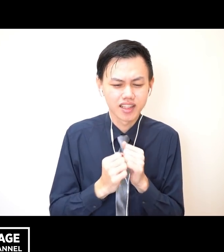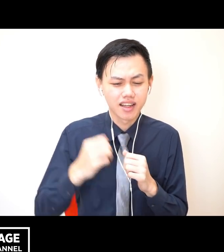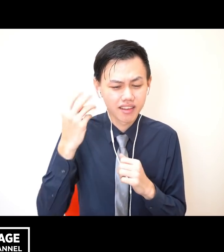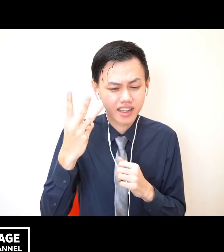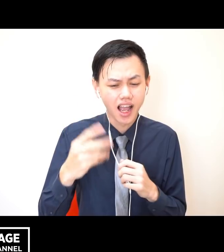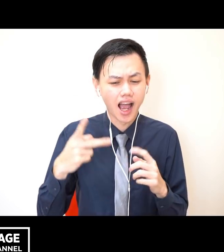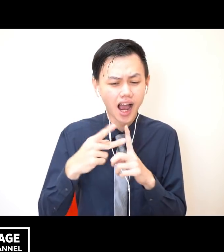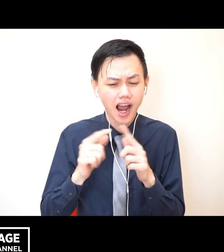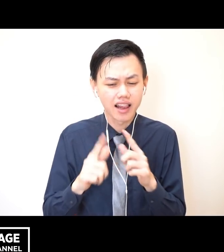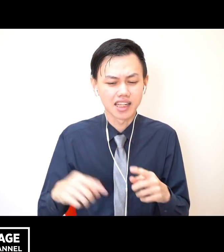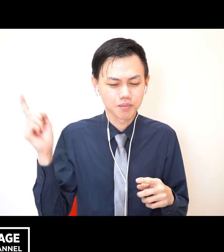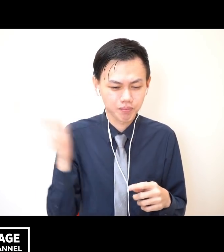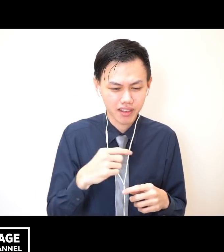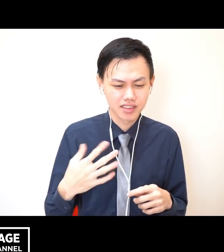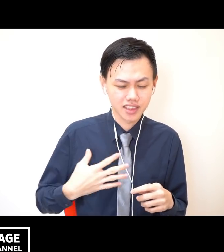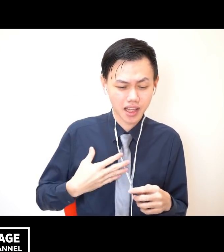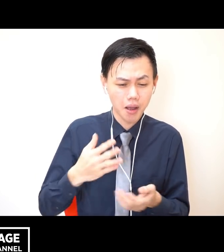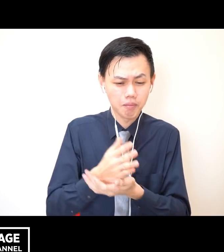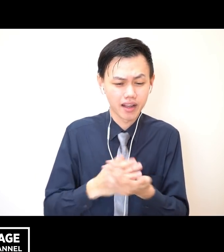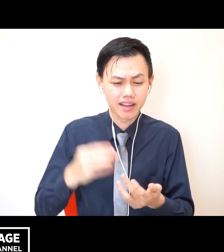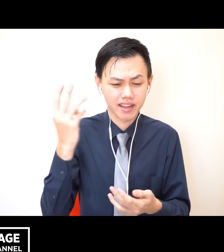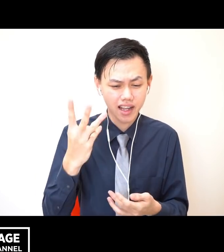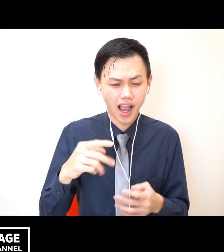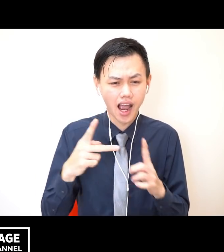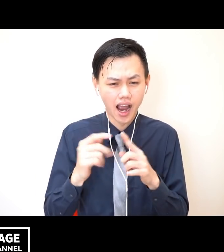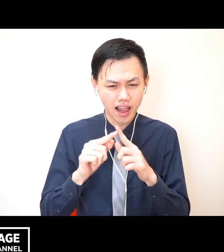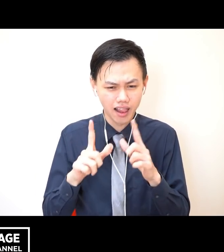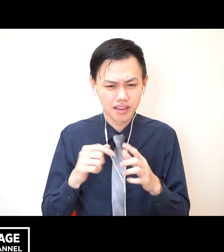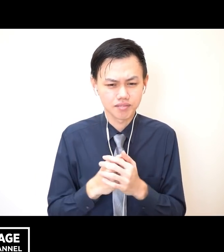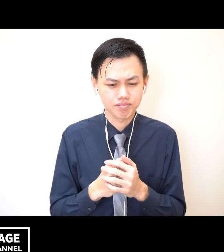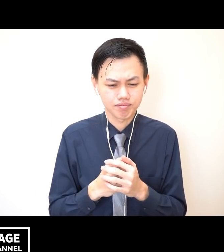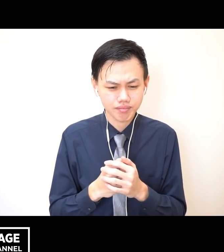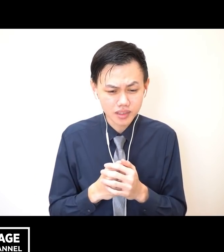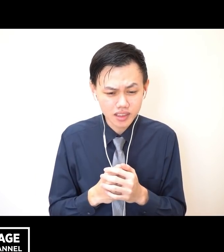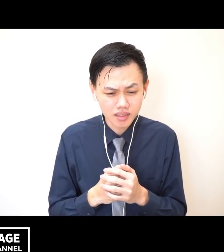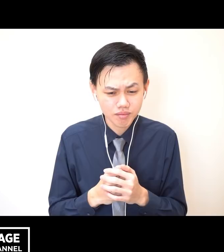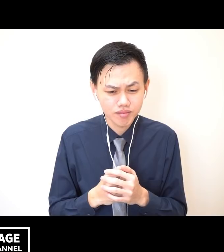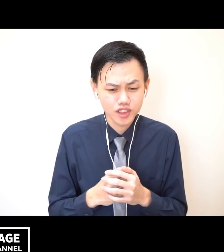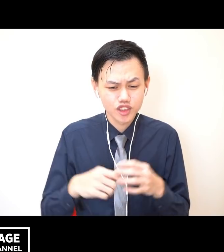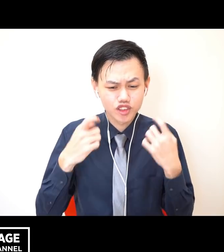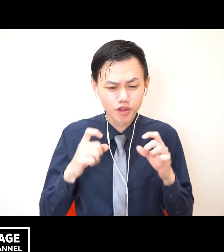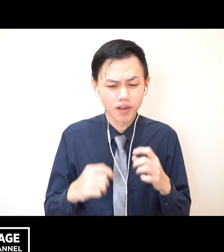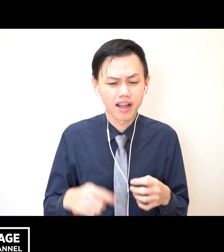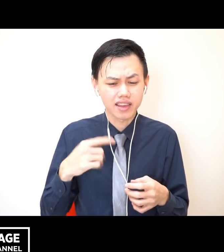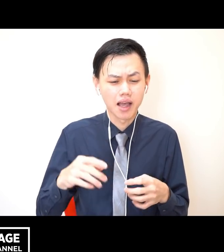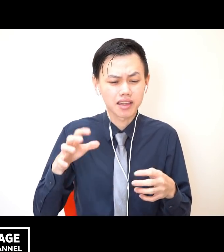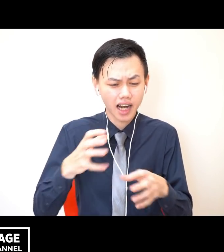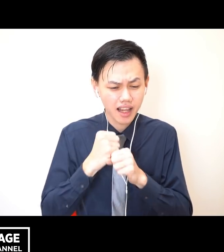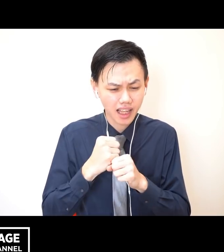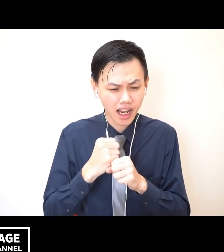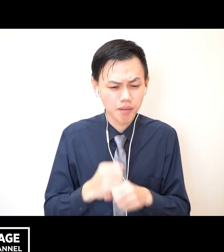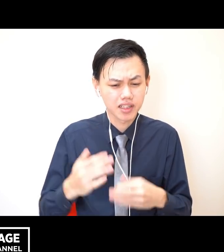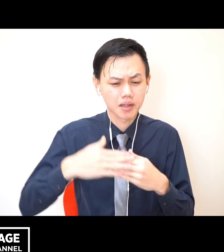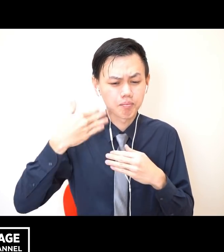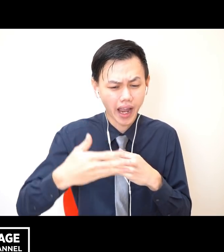pertama adalah ini. Kasih yang berkorban selalu memikirkan tentang apa yang bisa dilakukan untuk